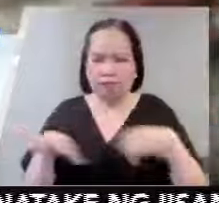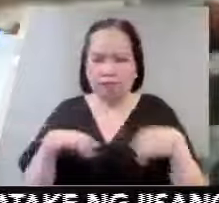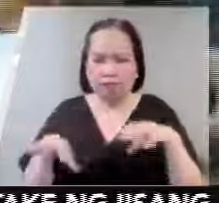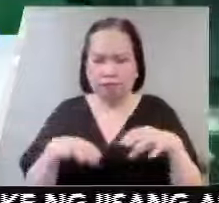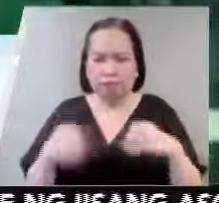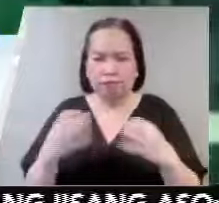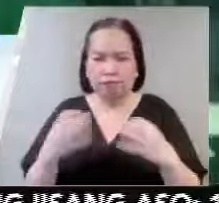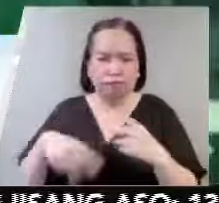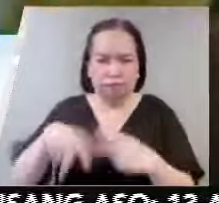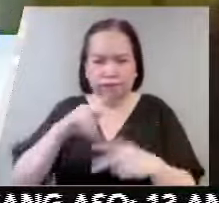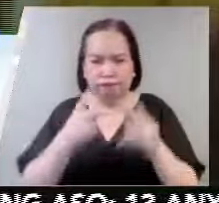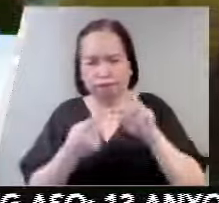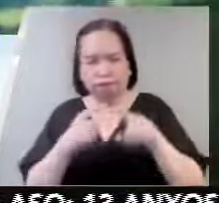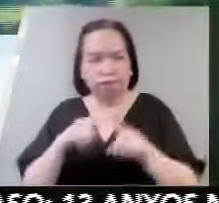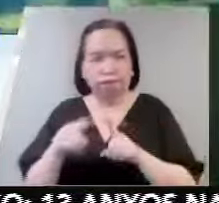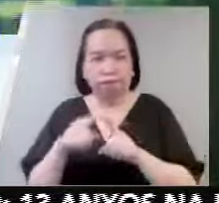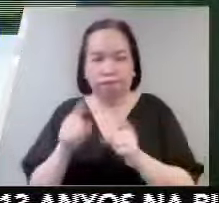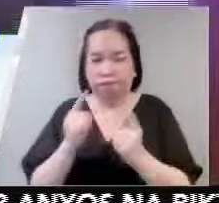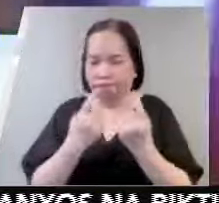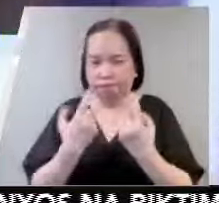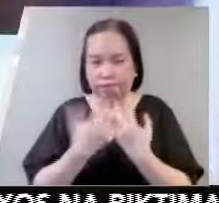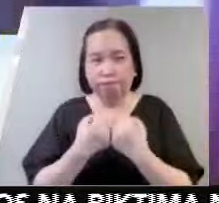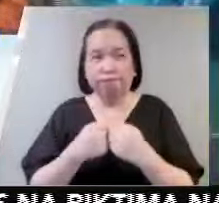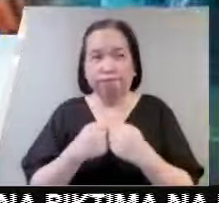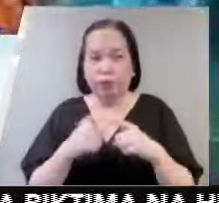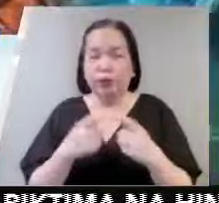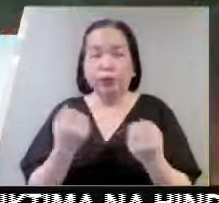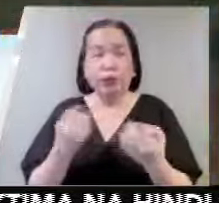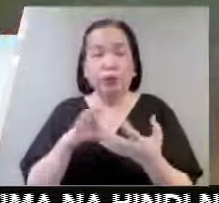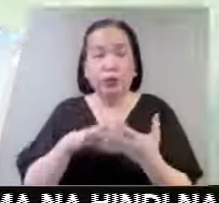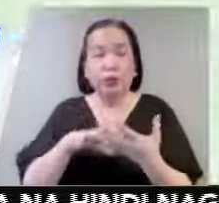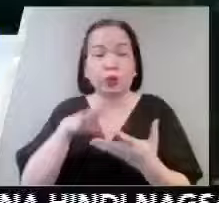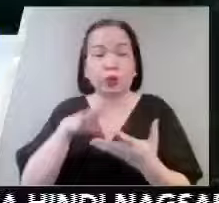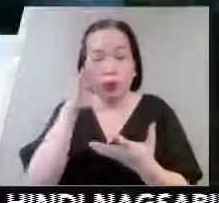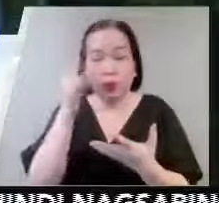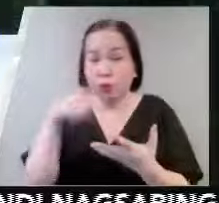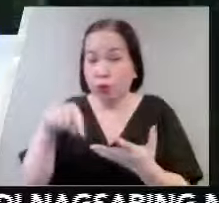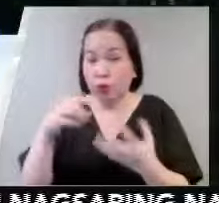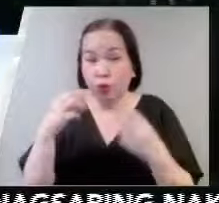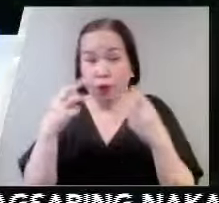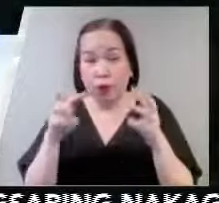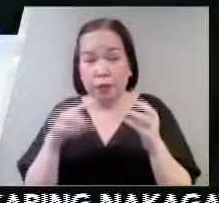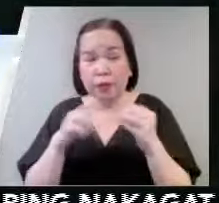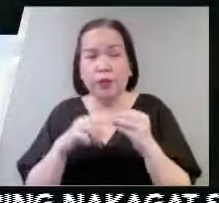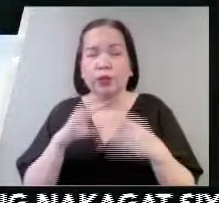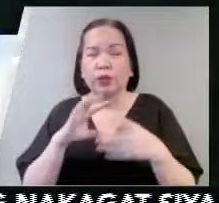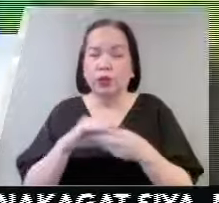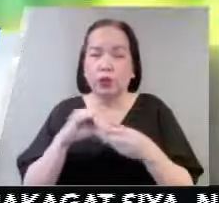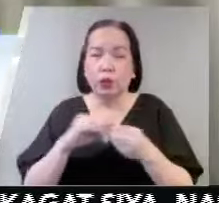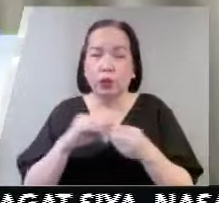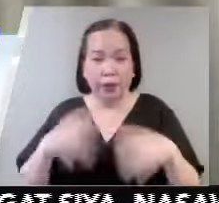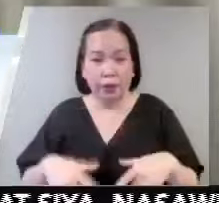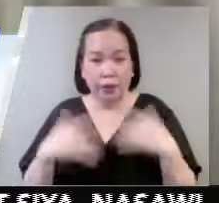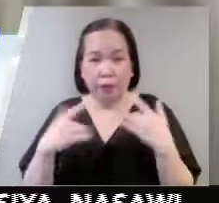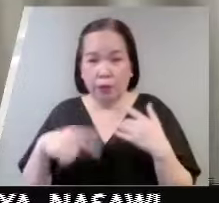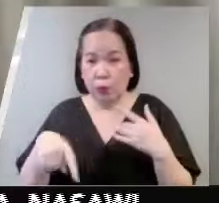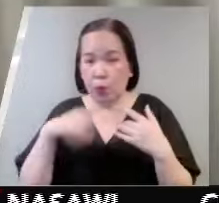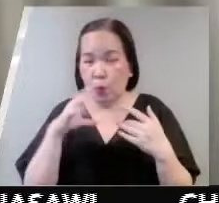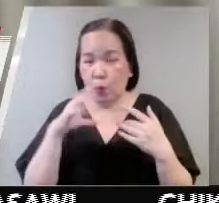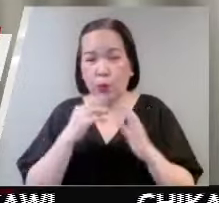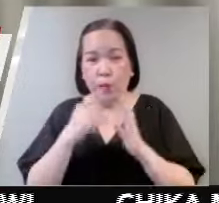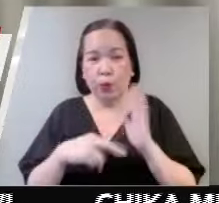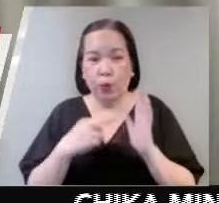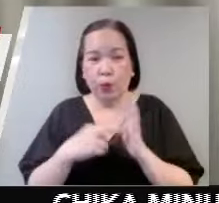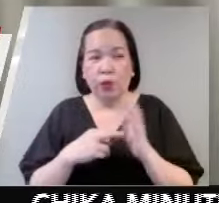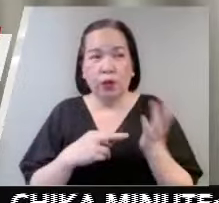Robot, maraming matututunan ang mga manonood sa kwento ng buhay ng ating mga bida. Mas maraming bata ang